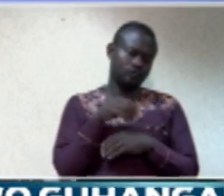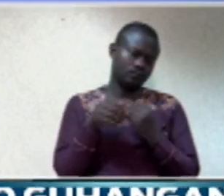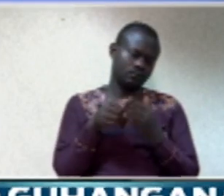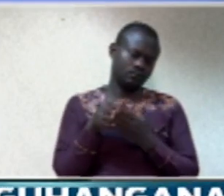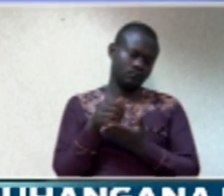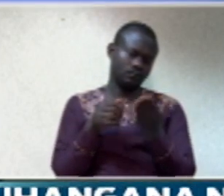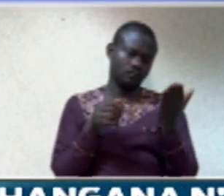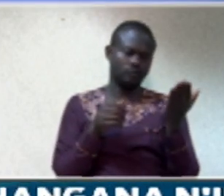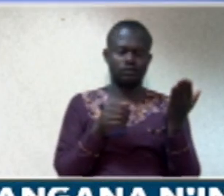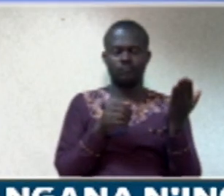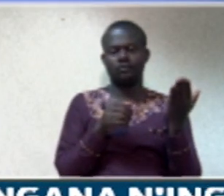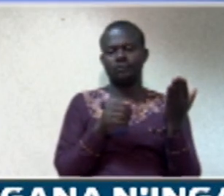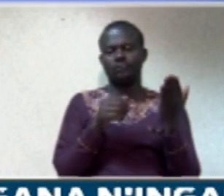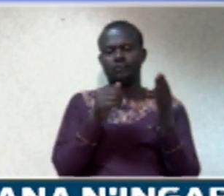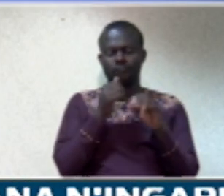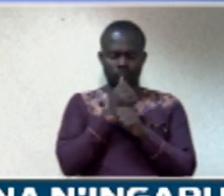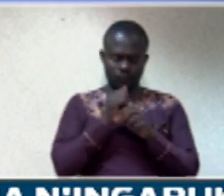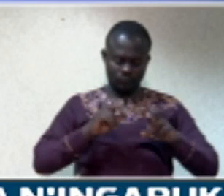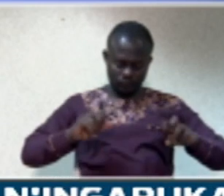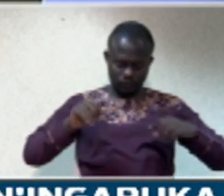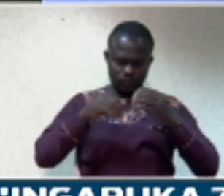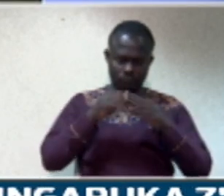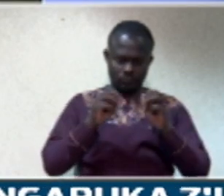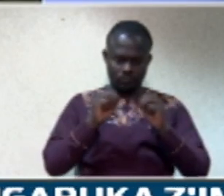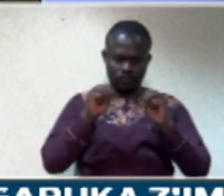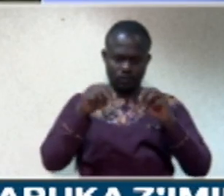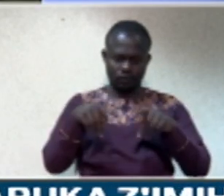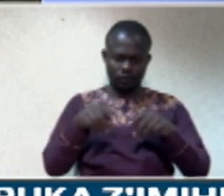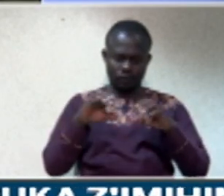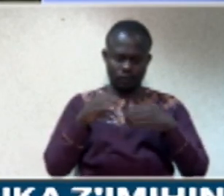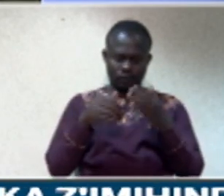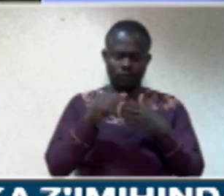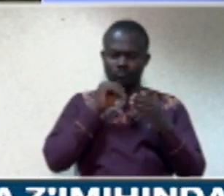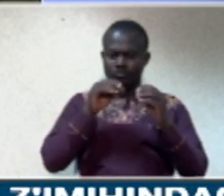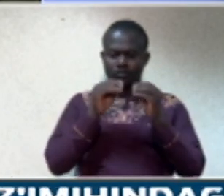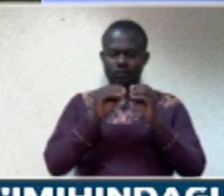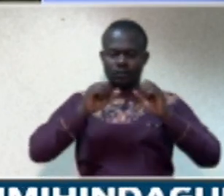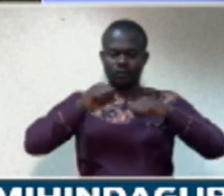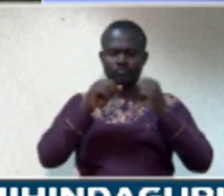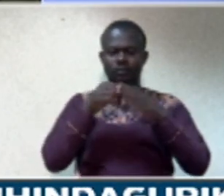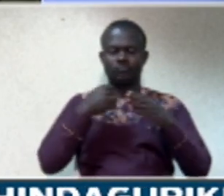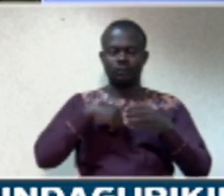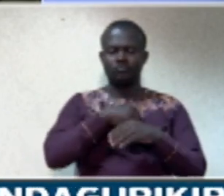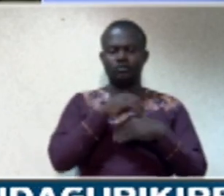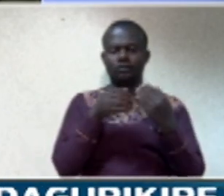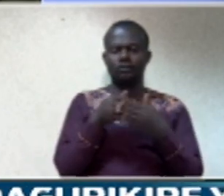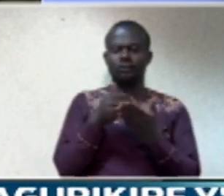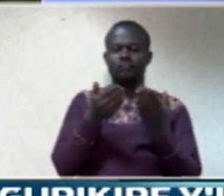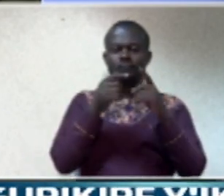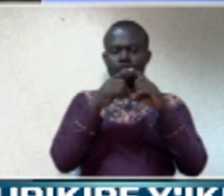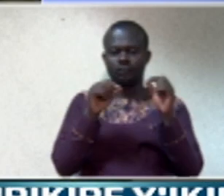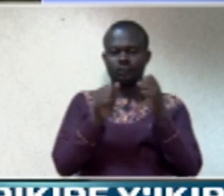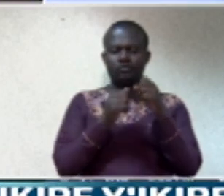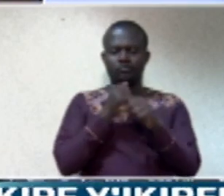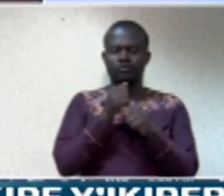Sena yakoze ubugororangingo runaka umutwe w'abadepite ugasanga ntabwo ubyemeranyaho nk'icyo warukomojeho diriya jambo